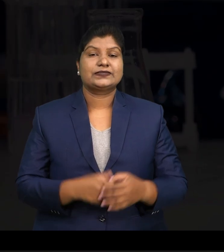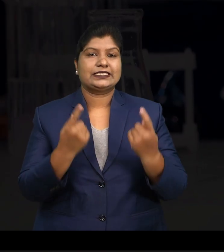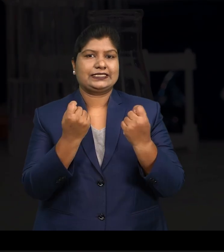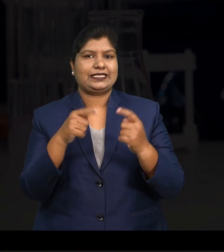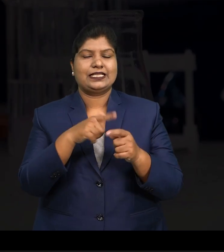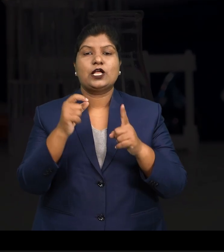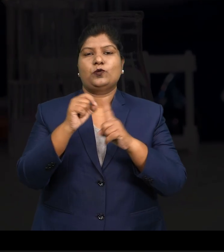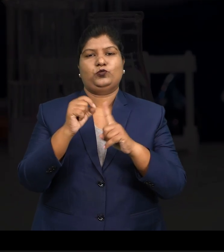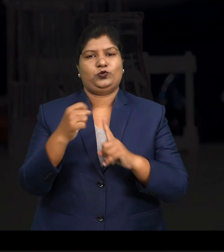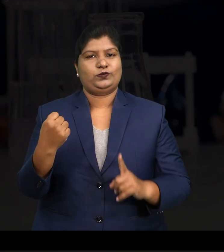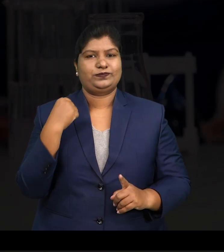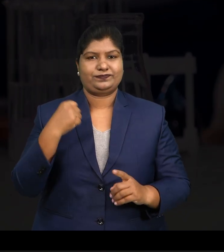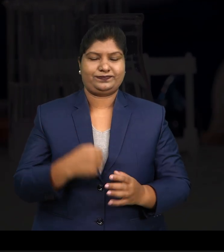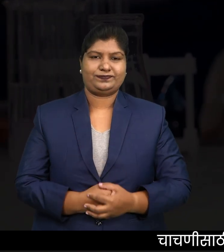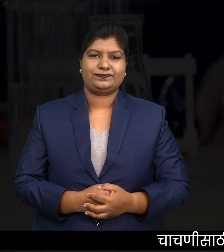प्रथिनांसाठी चाचणी.